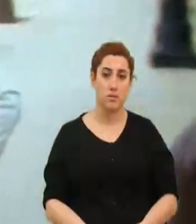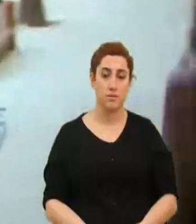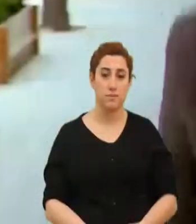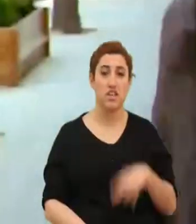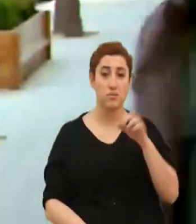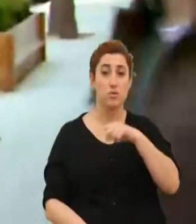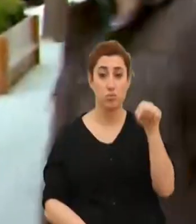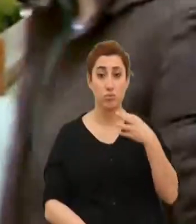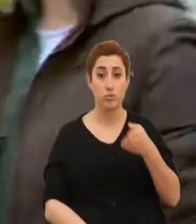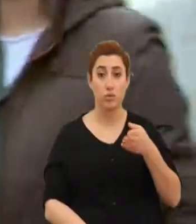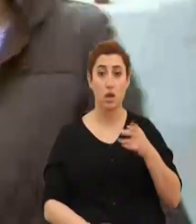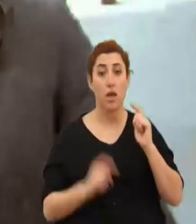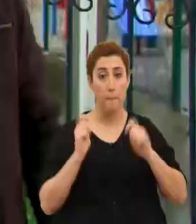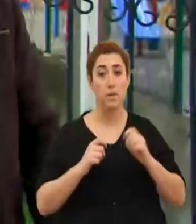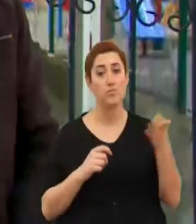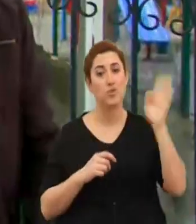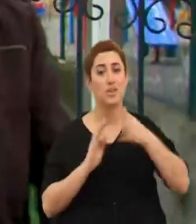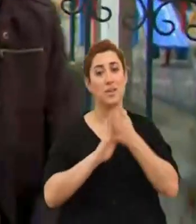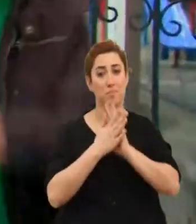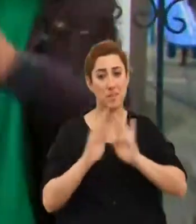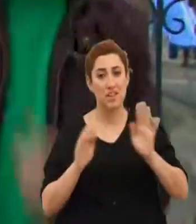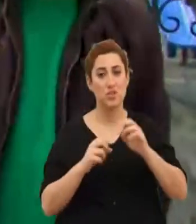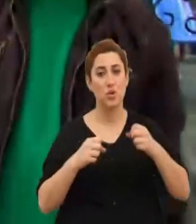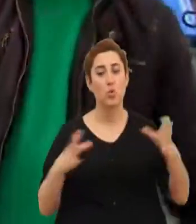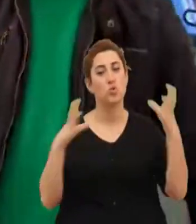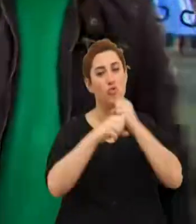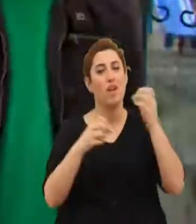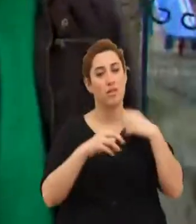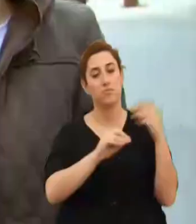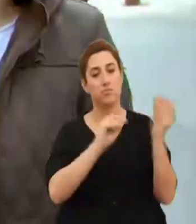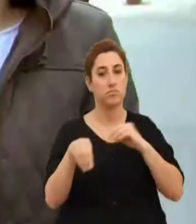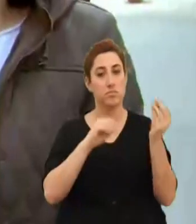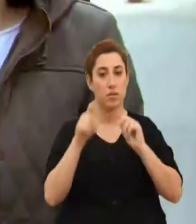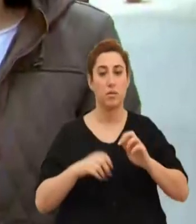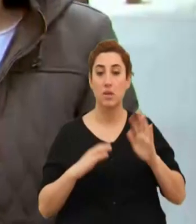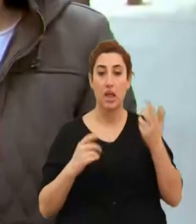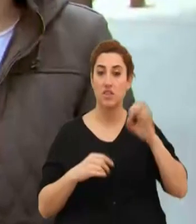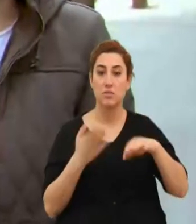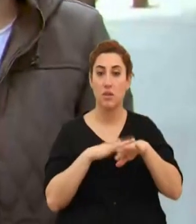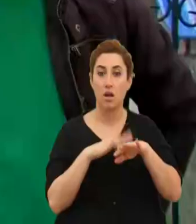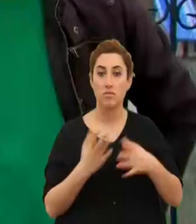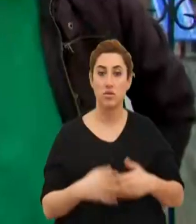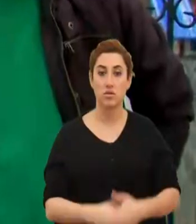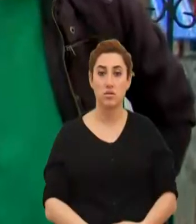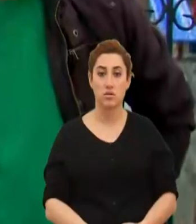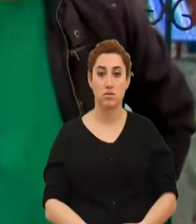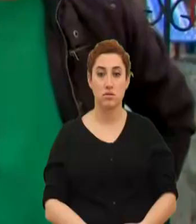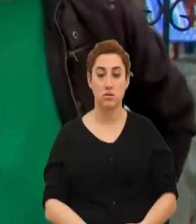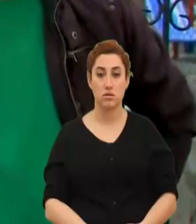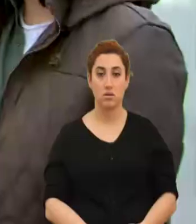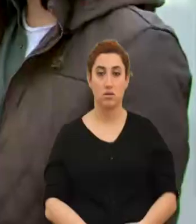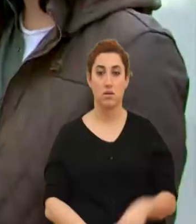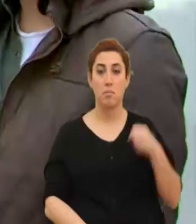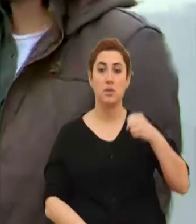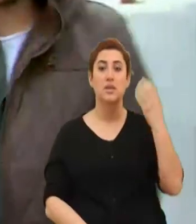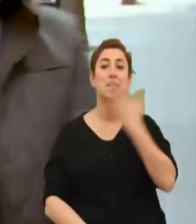Tezgah. Yani şimdi bunları burada yapalım. Sonra bitince çuvallardan takviye ederiz. Şimdi ne yapacağız? Efendim sen hiç